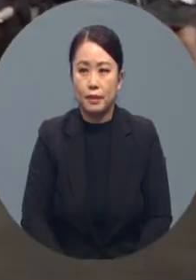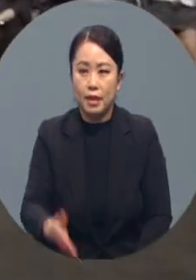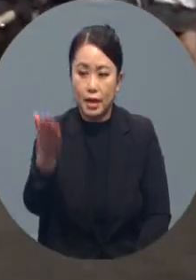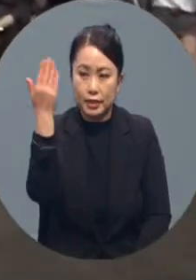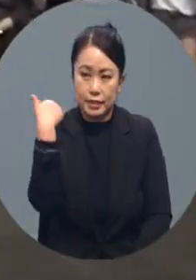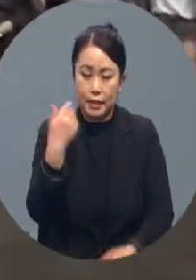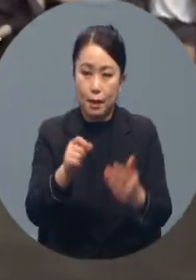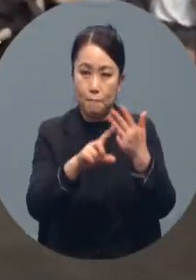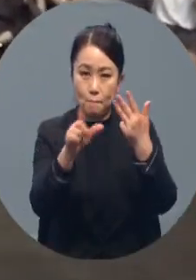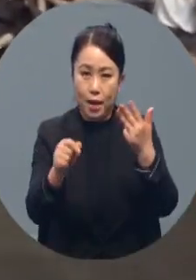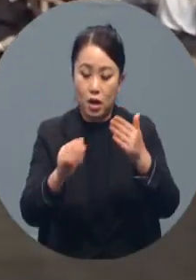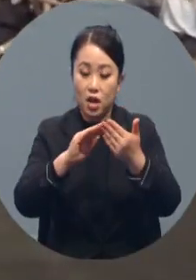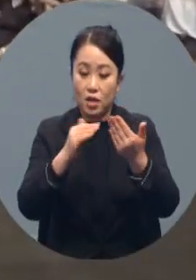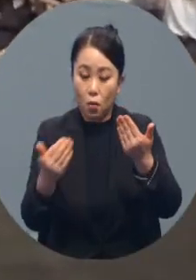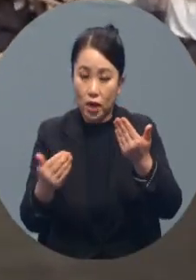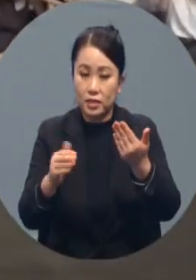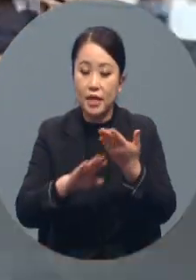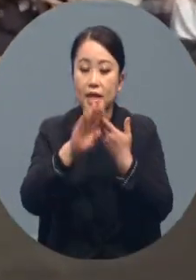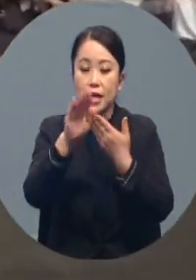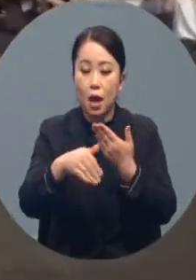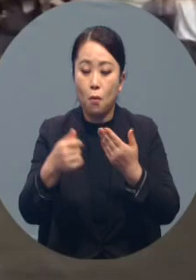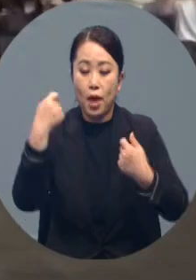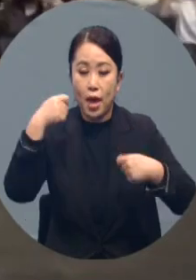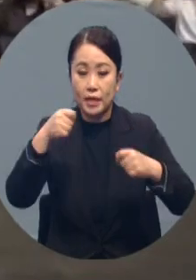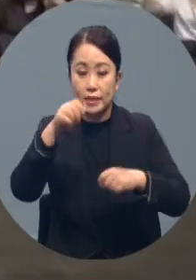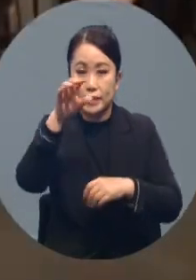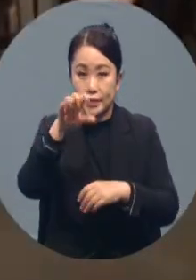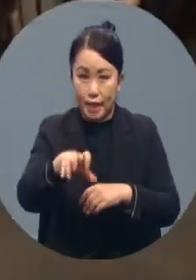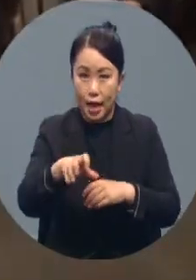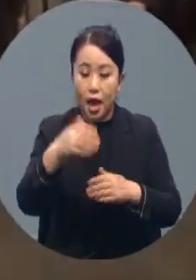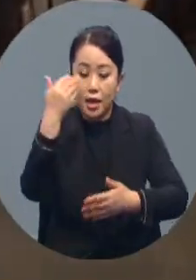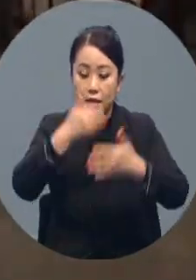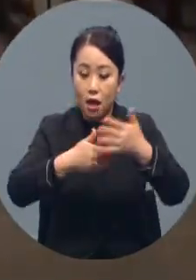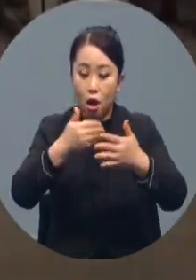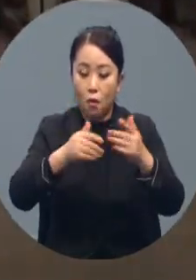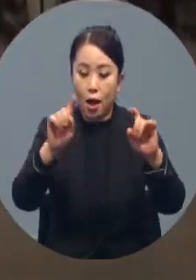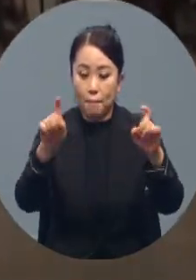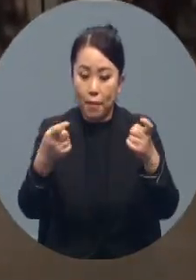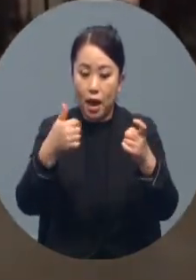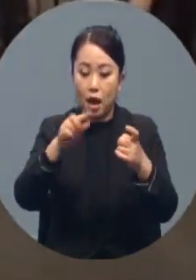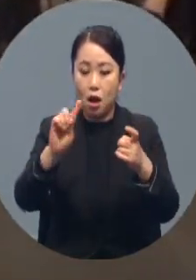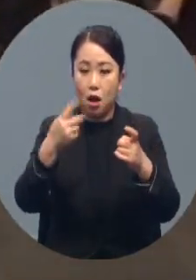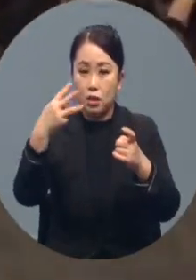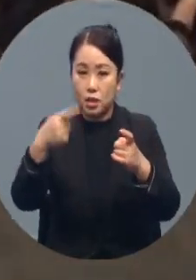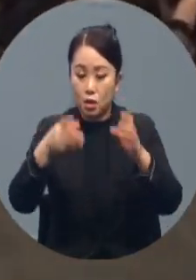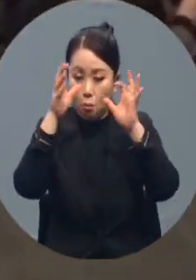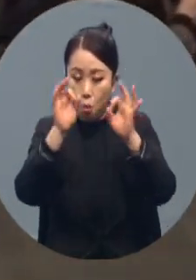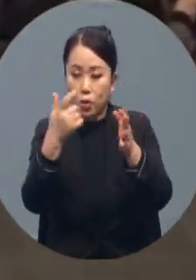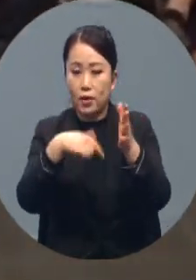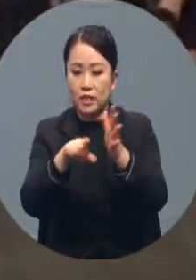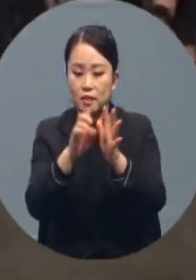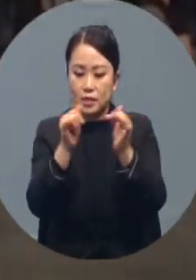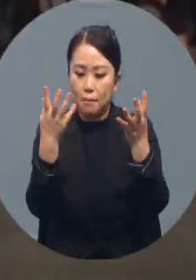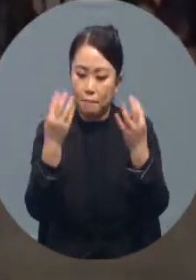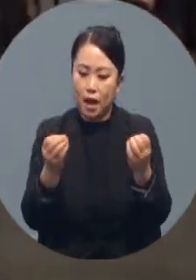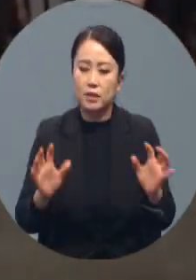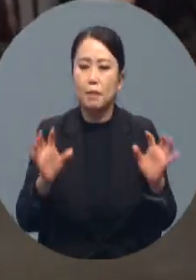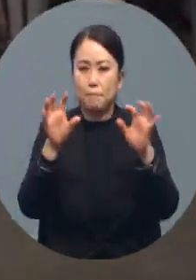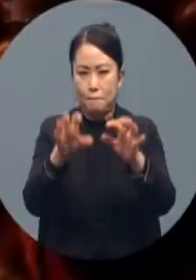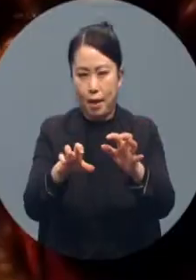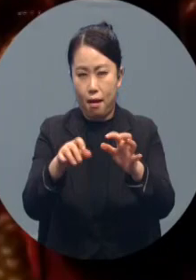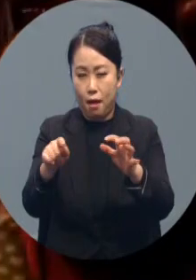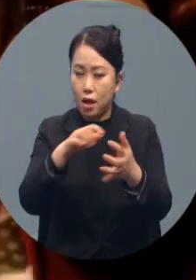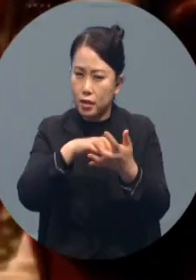지난 8월 영화의 전당 야외극장. 영화 헌트 시사회를 보기 위해 사람들이 몰렸습니다. 영화의 전당 집계에